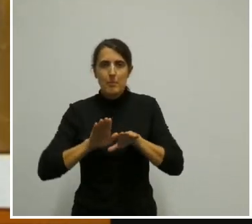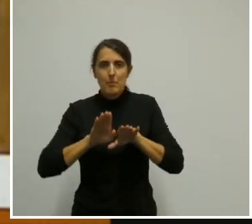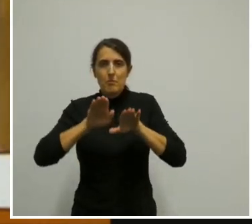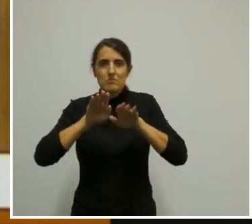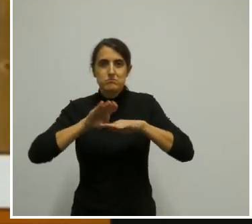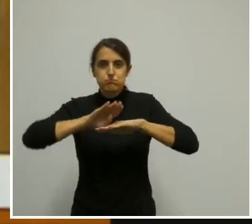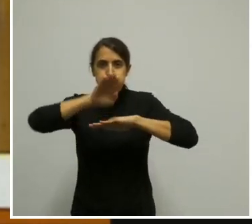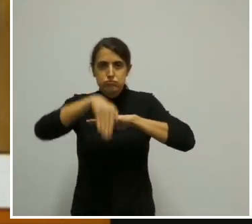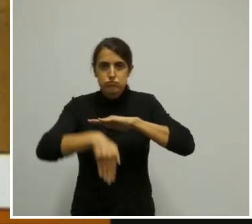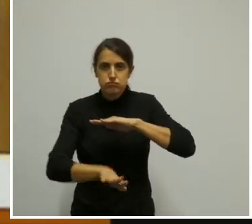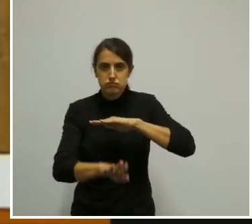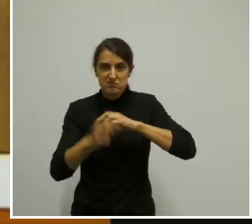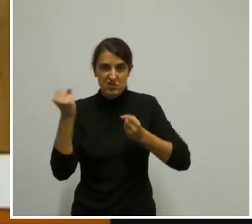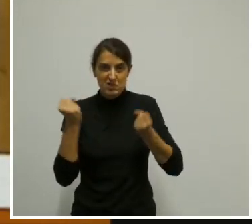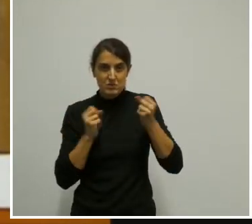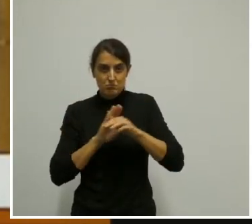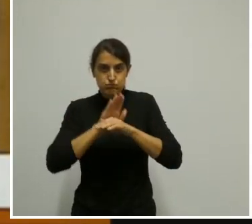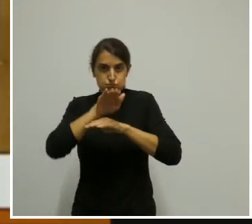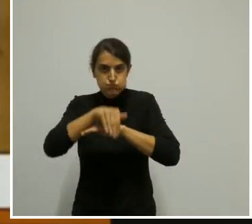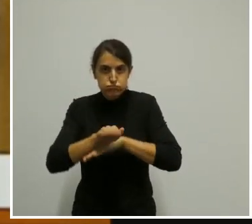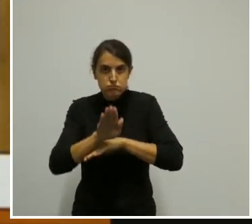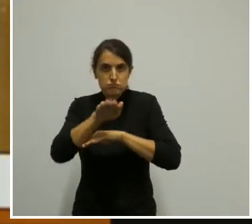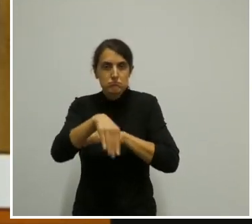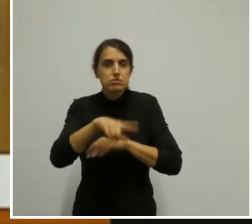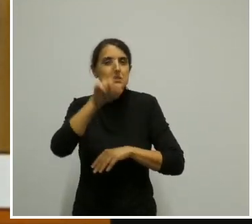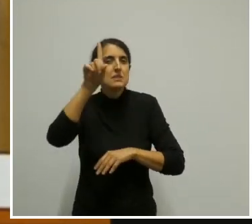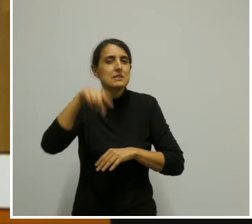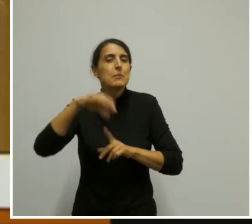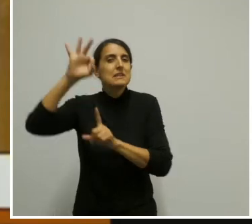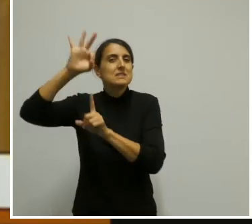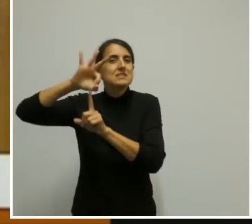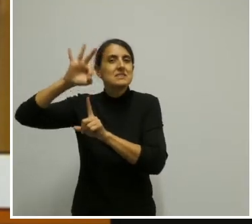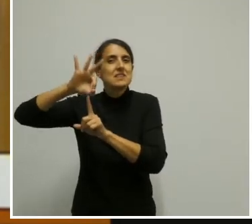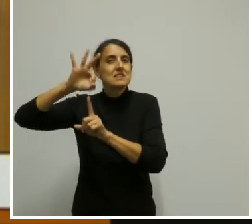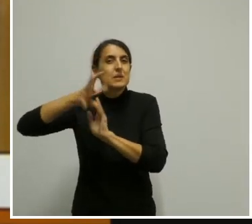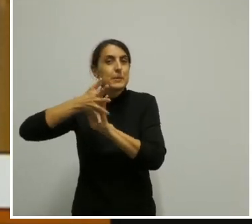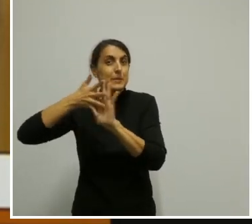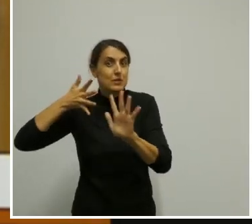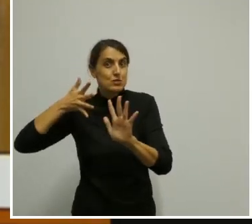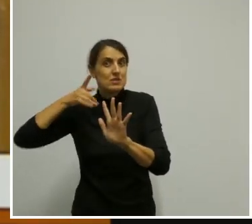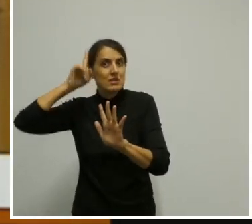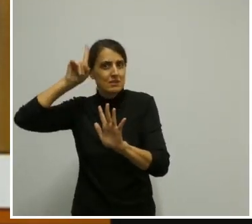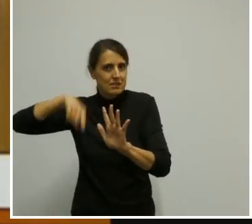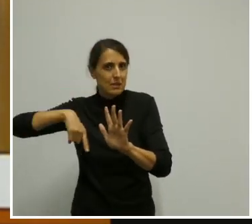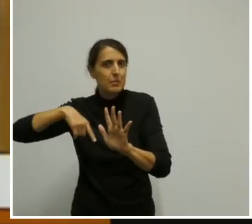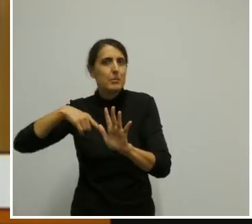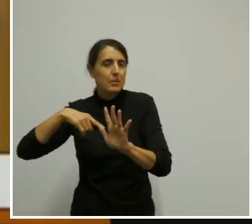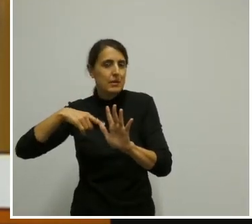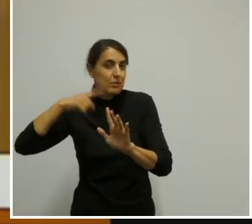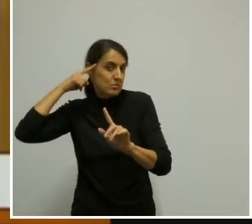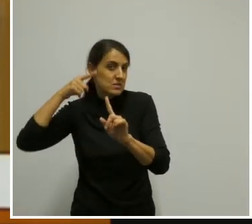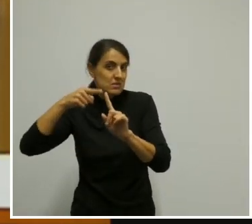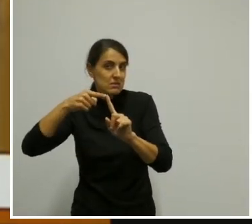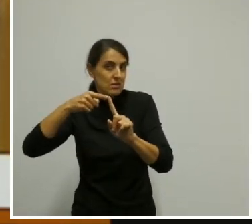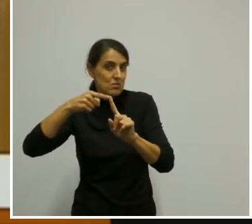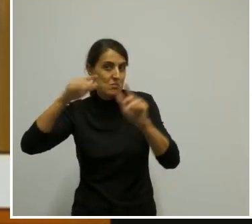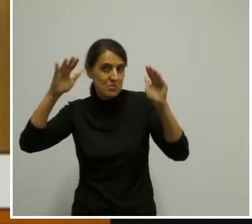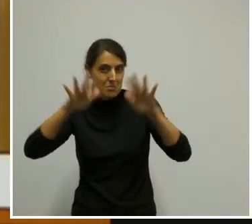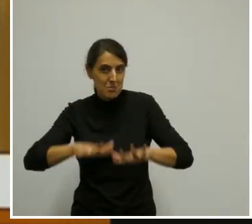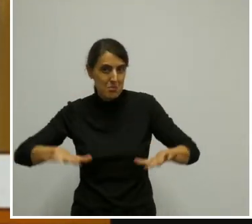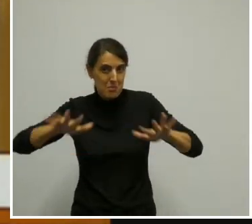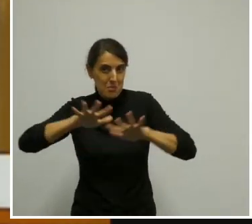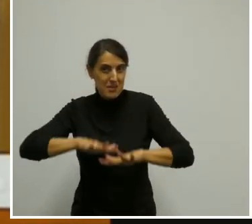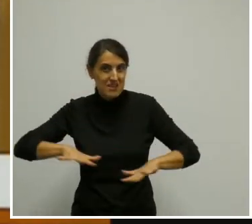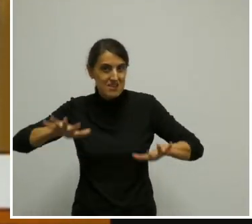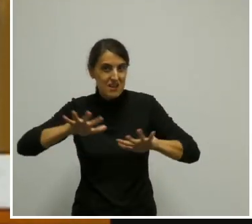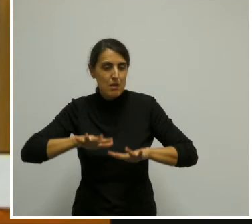En aquest cas també em van demanar, si no recordo malament, senyals de velocitat. Bueno, la part aquesta,